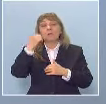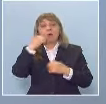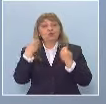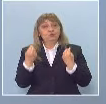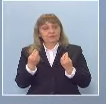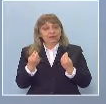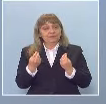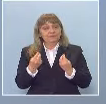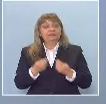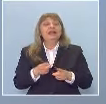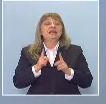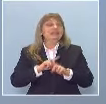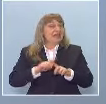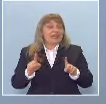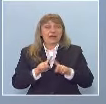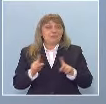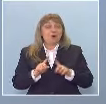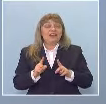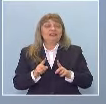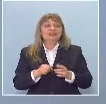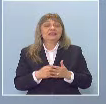Настроим облака както така, че да не могат да